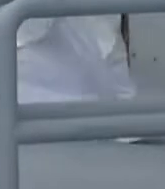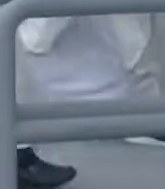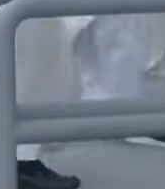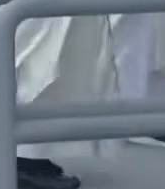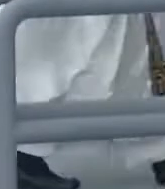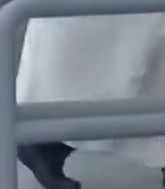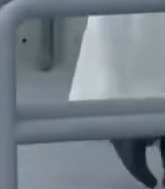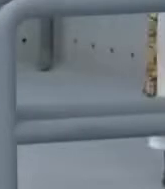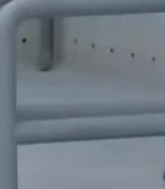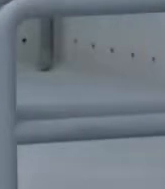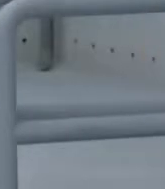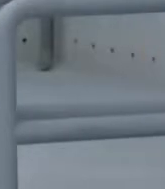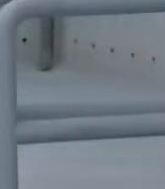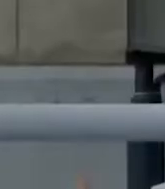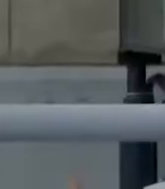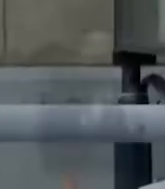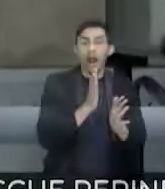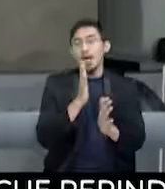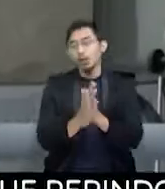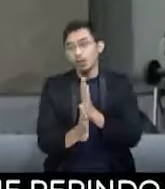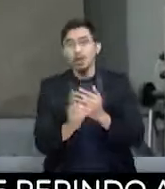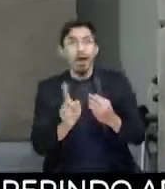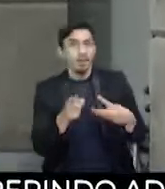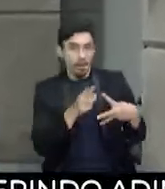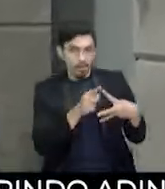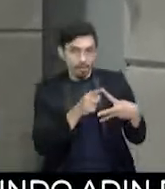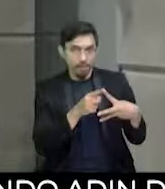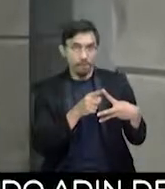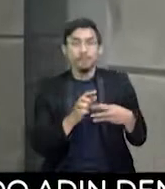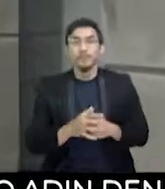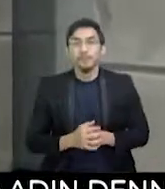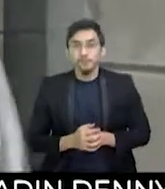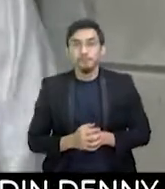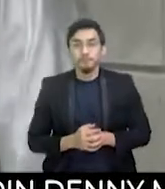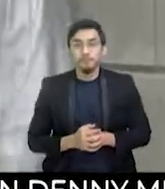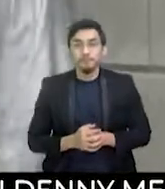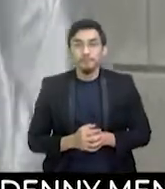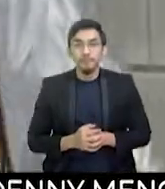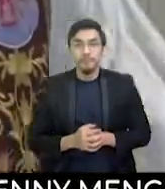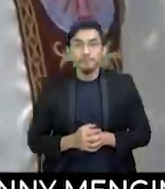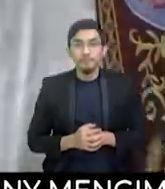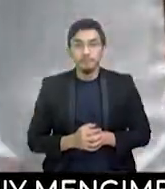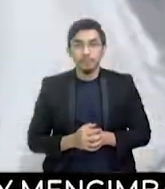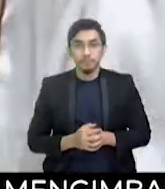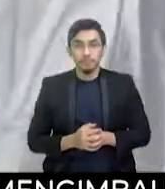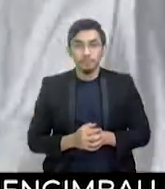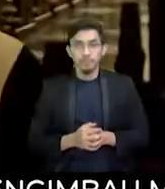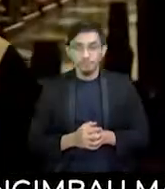baik daring maupun lurik dan juga pada pukul sebelas siang nantinya Misa Natal ini akan digelar secara